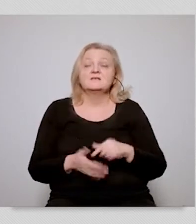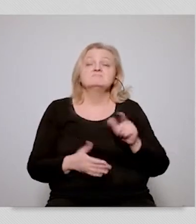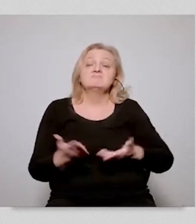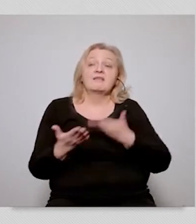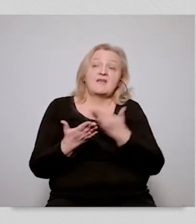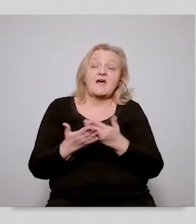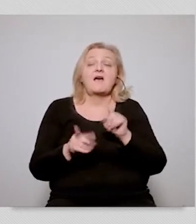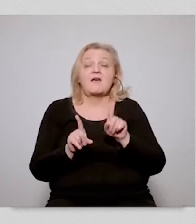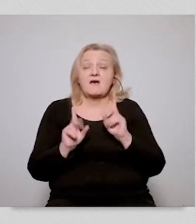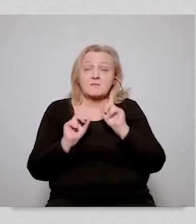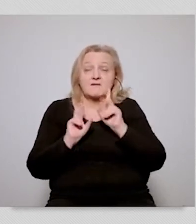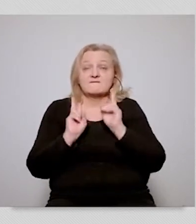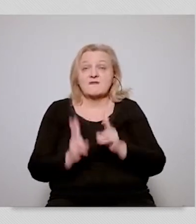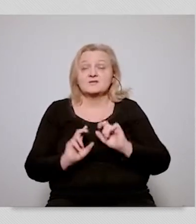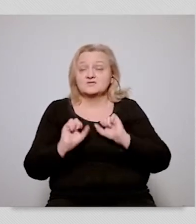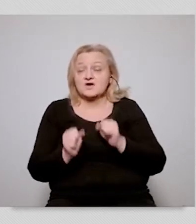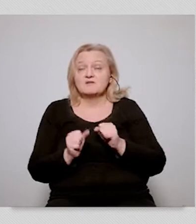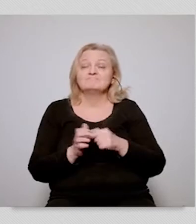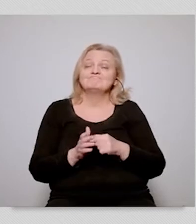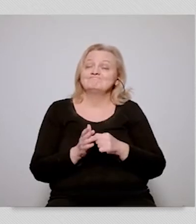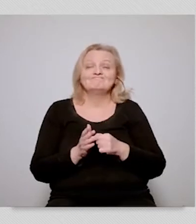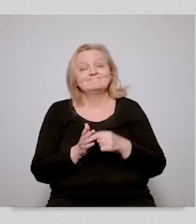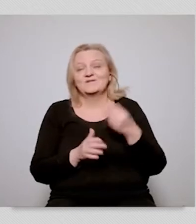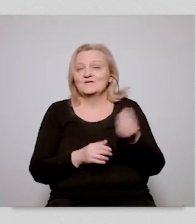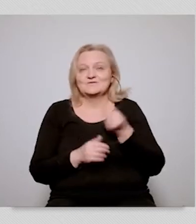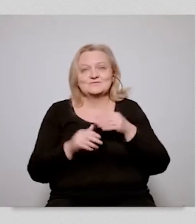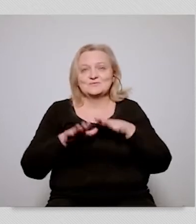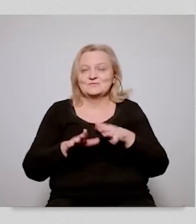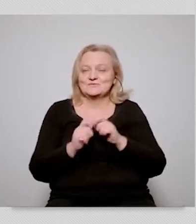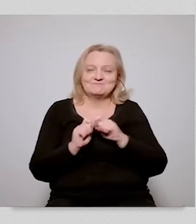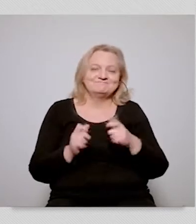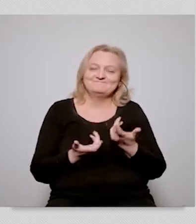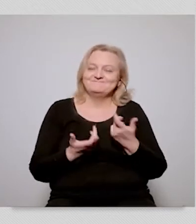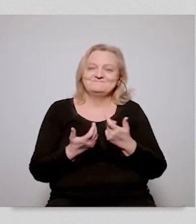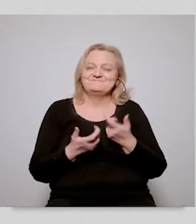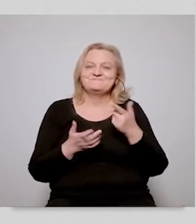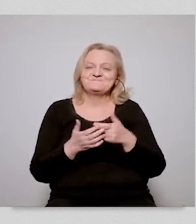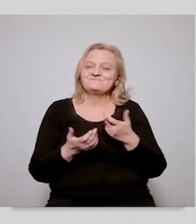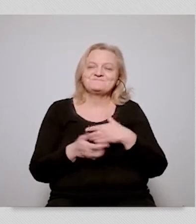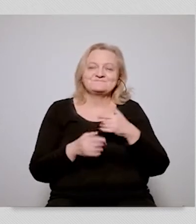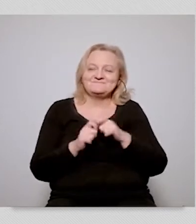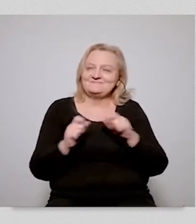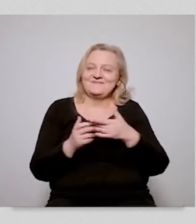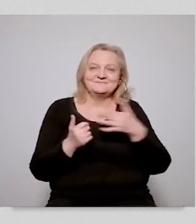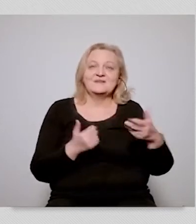działań jest duża przepaść, na którą z kolei nakłada się ryzyko takiego wzajemnego oskarżania, wynikające też z